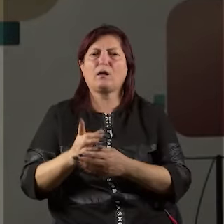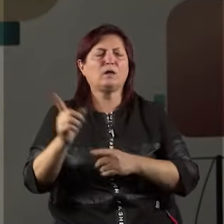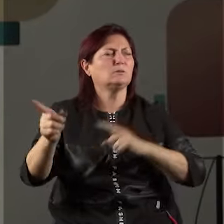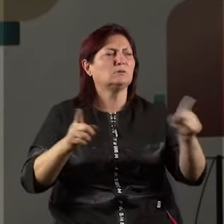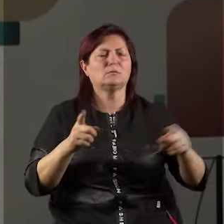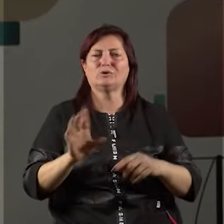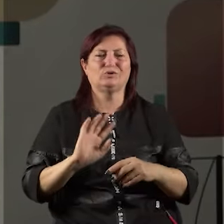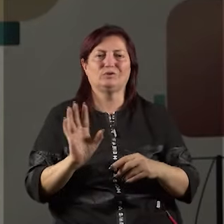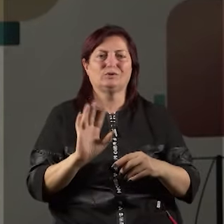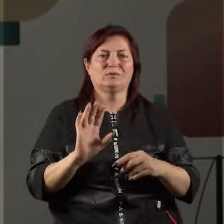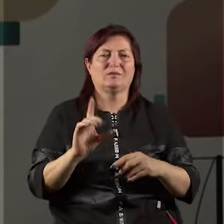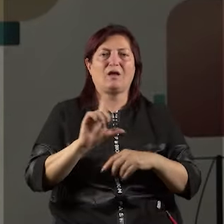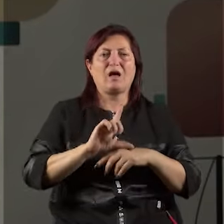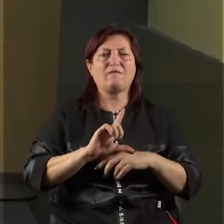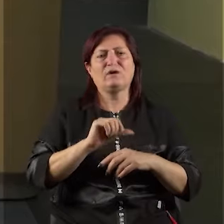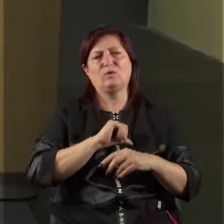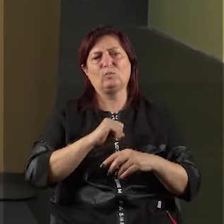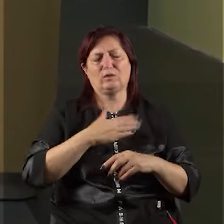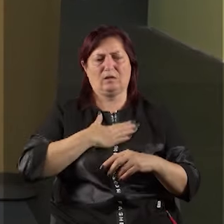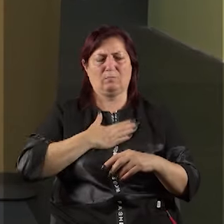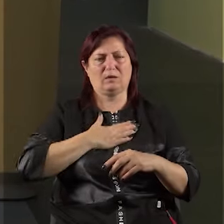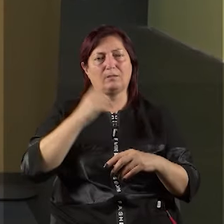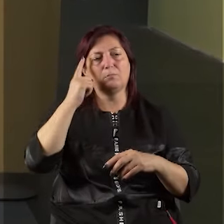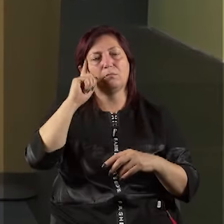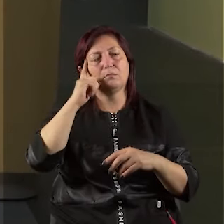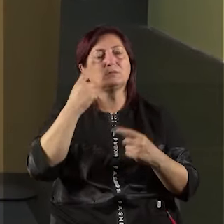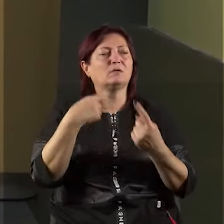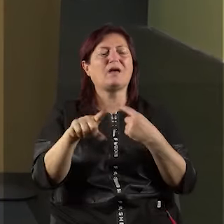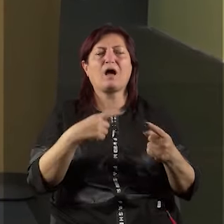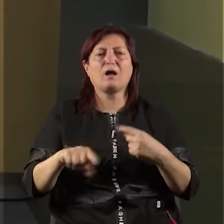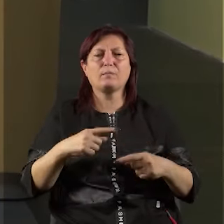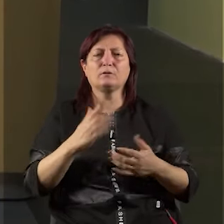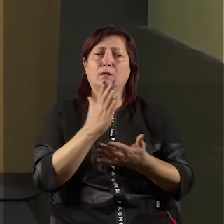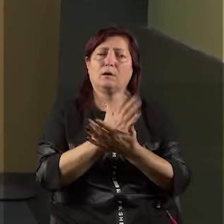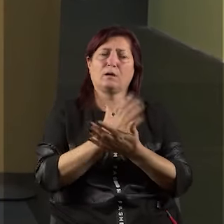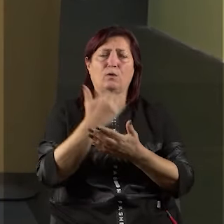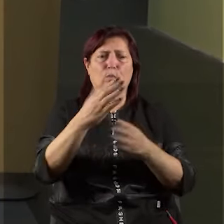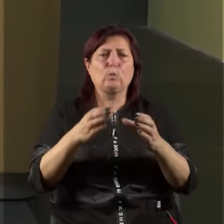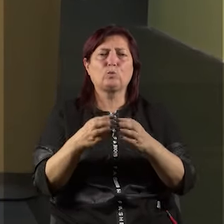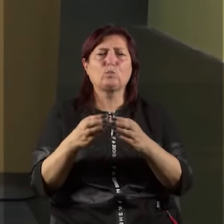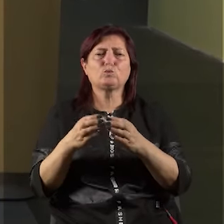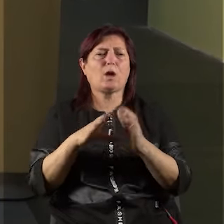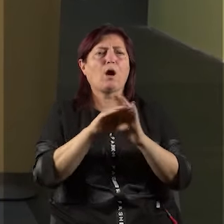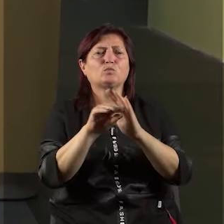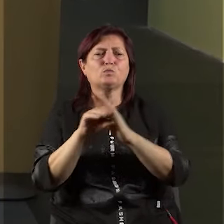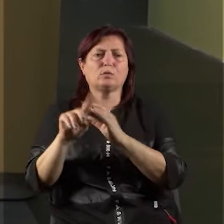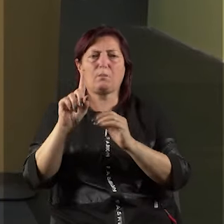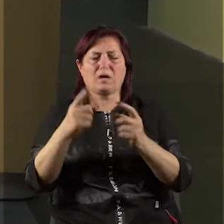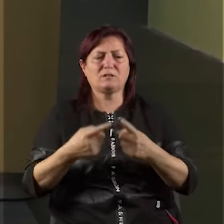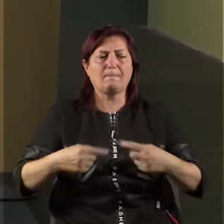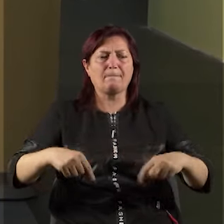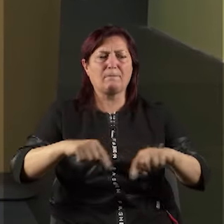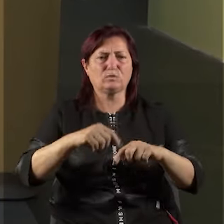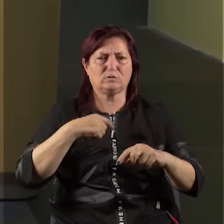այլ ամեն գրող ունի իր մտածումը, մեր միության տարբեր անդամներ, նույնիսկ կան տարբեր կուսակցությունների անդամներ են, բայց միությունում մենք այդ